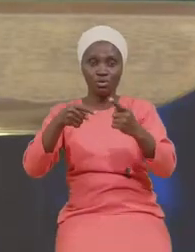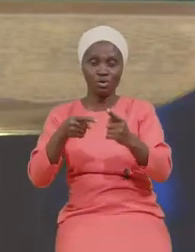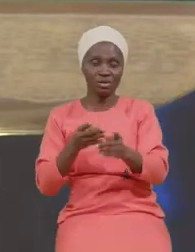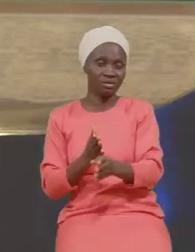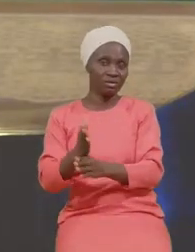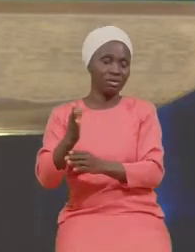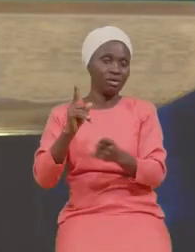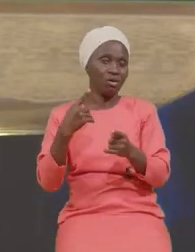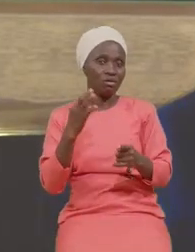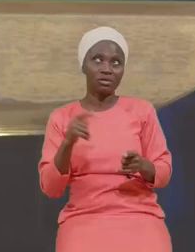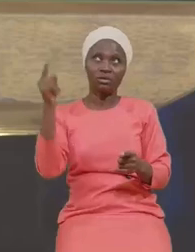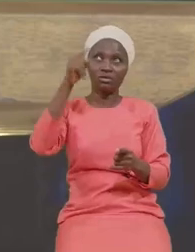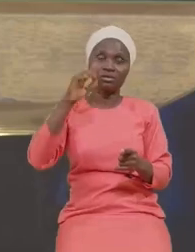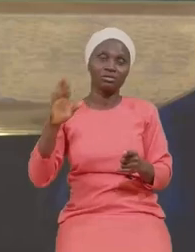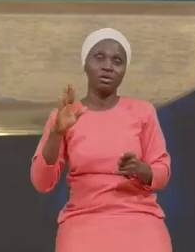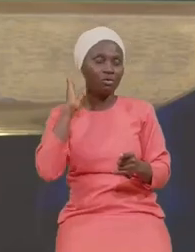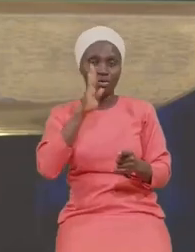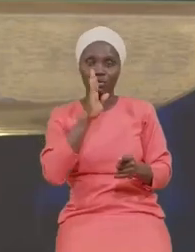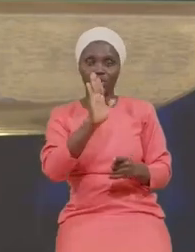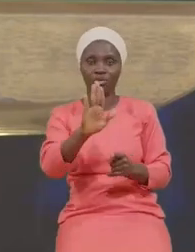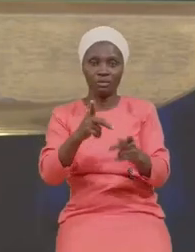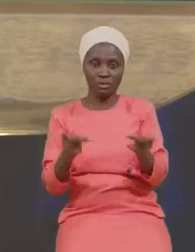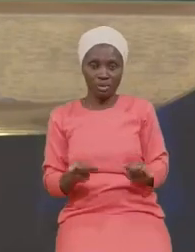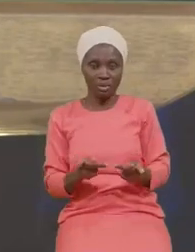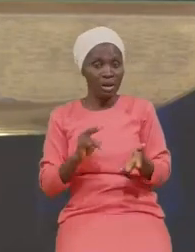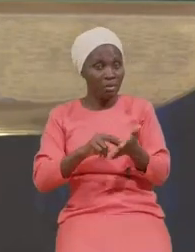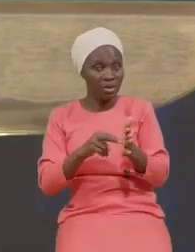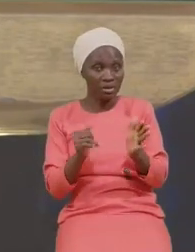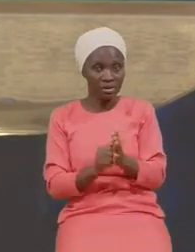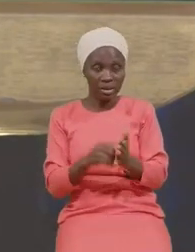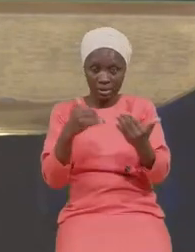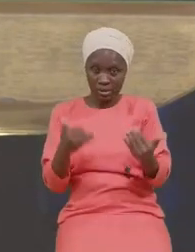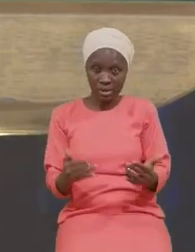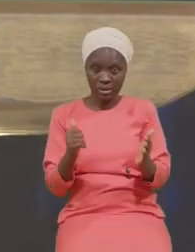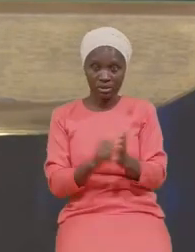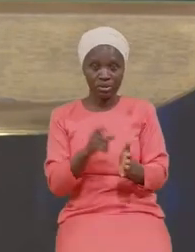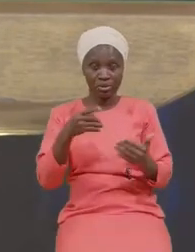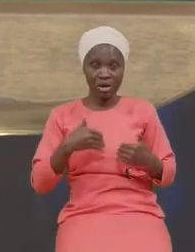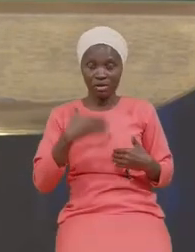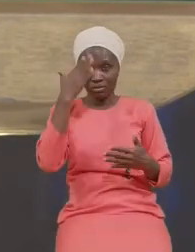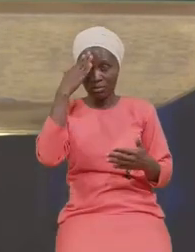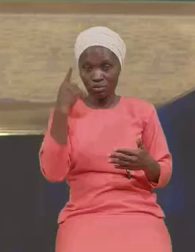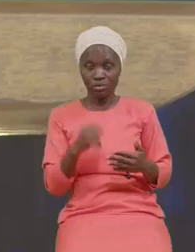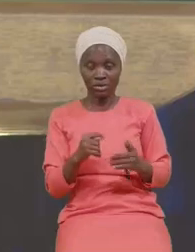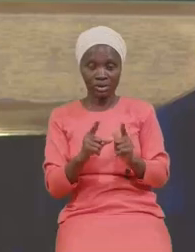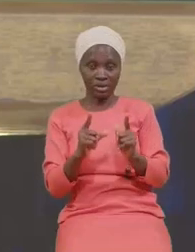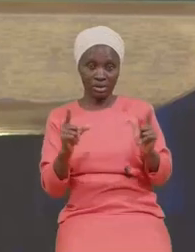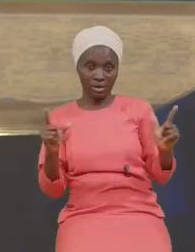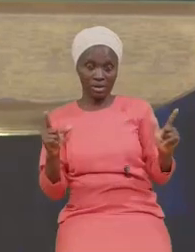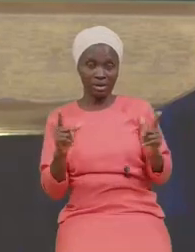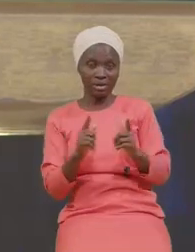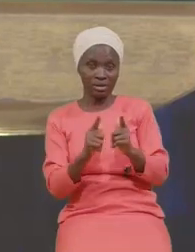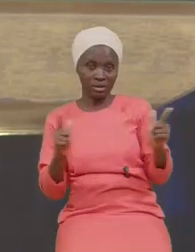jusqu'à la Grande Mère vers le soleil couchant maintenant que vous connaissez les paramètres et le périmètre